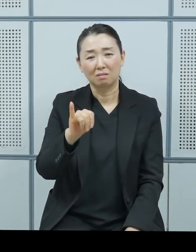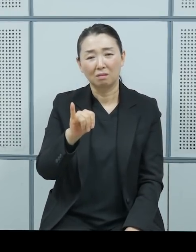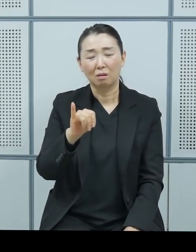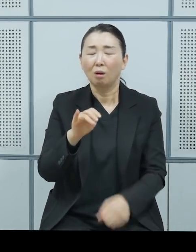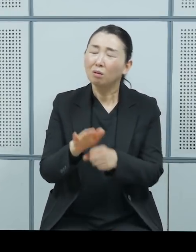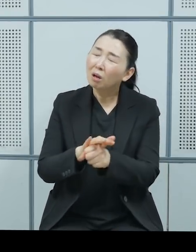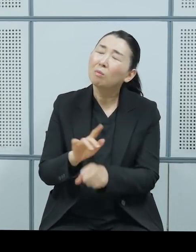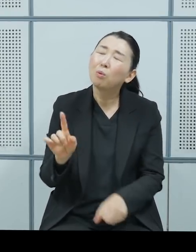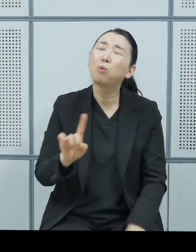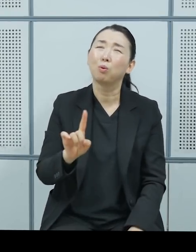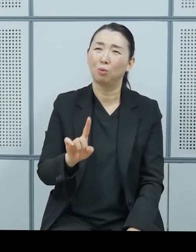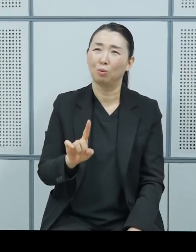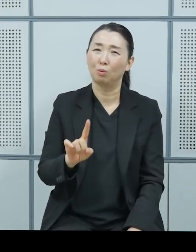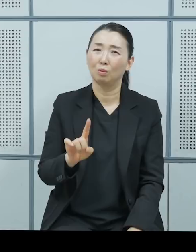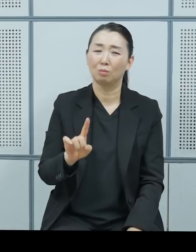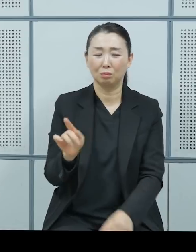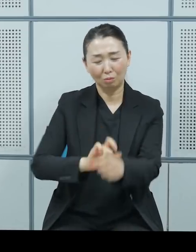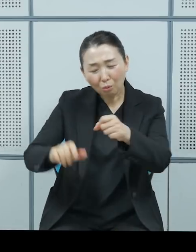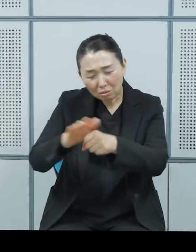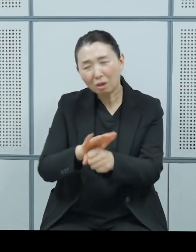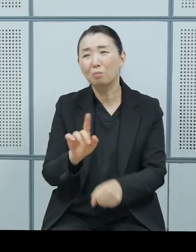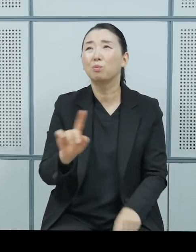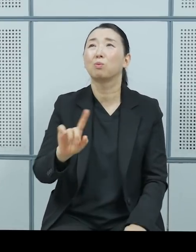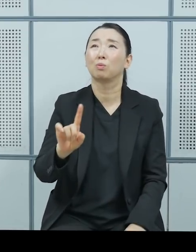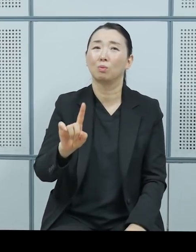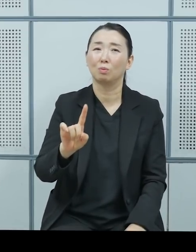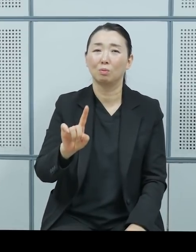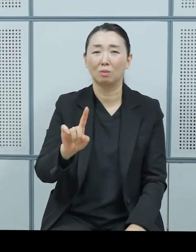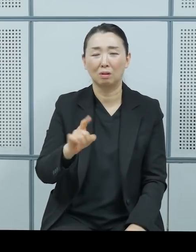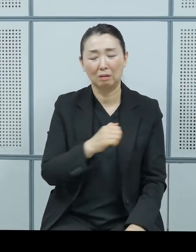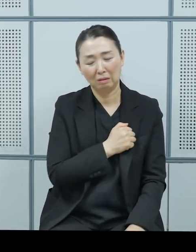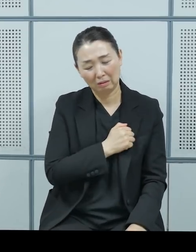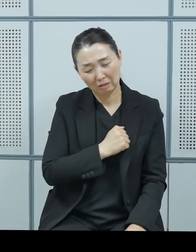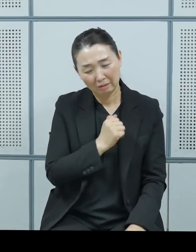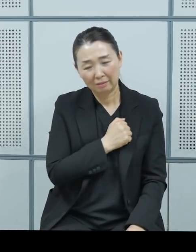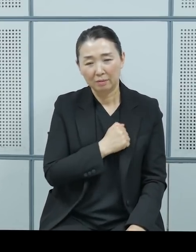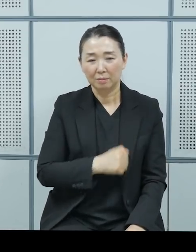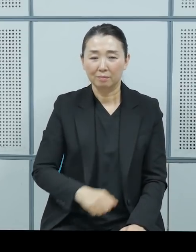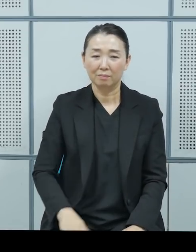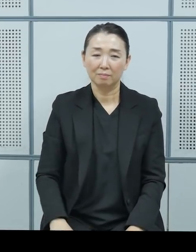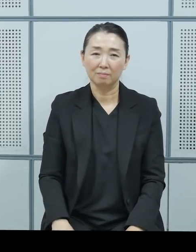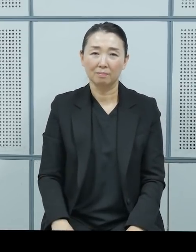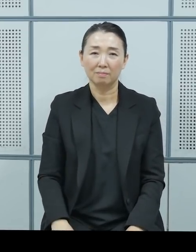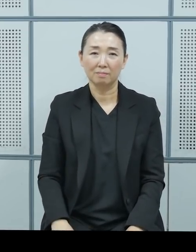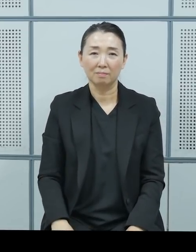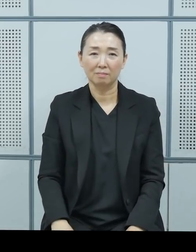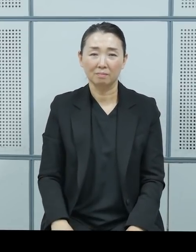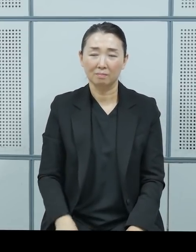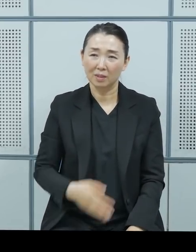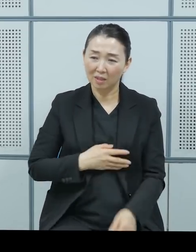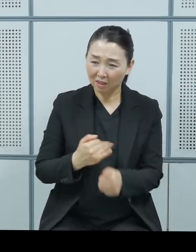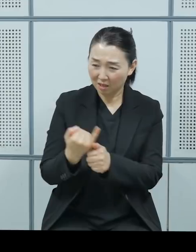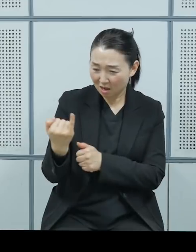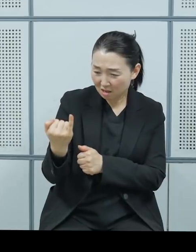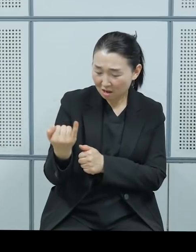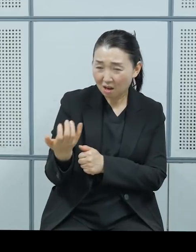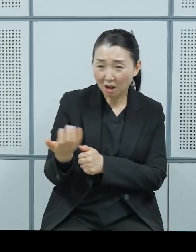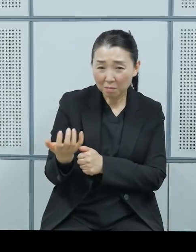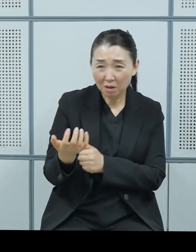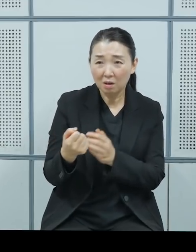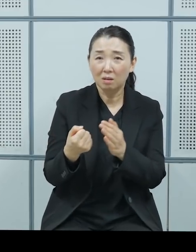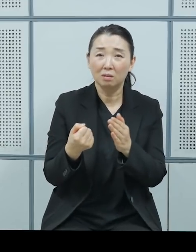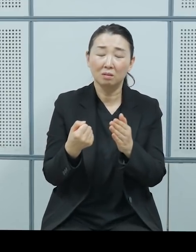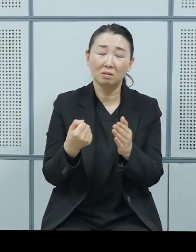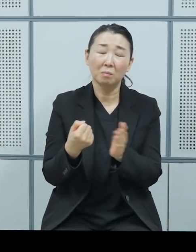뭘 더 사랑해? 뭘 더 사랑해? 저는요 아내가 아프니까 사람들이